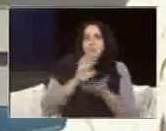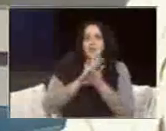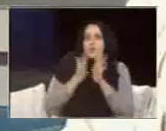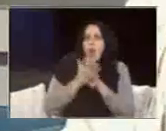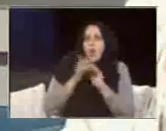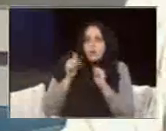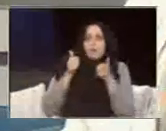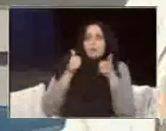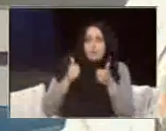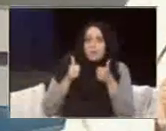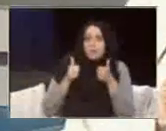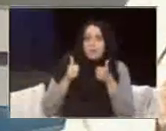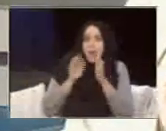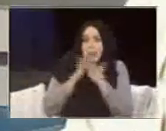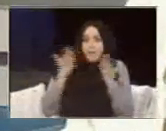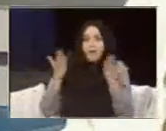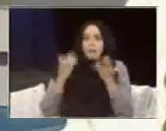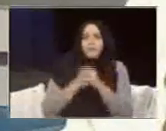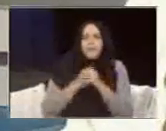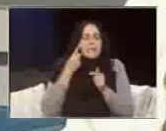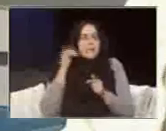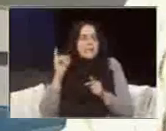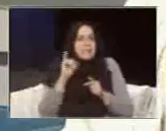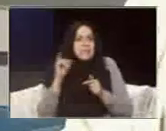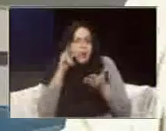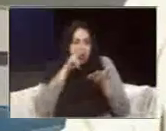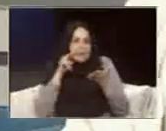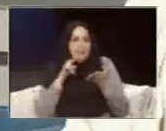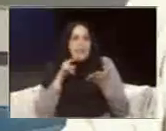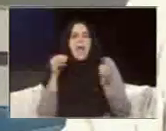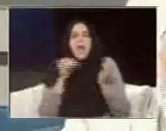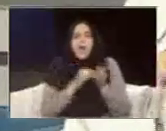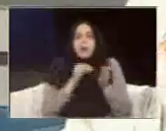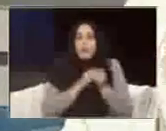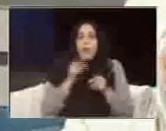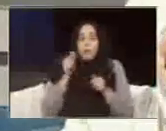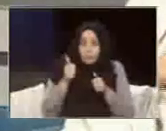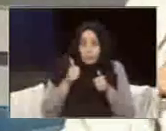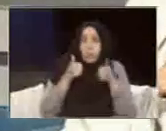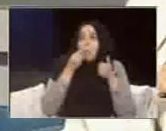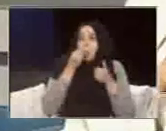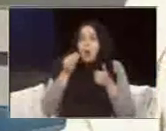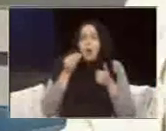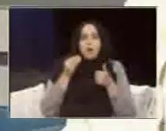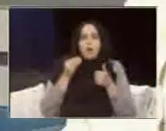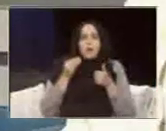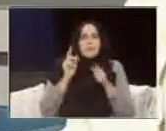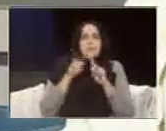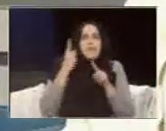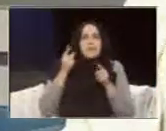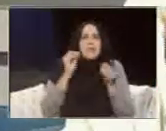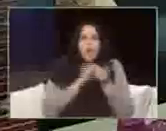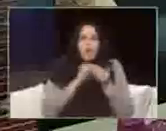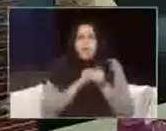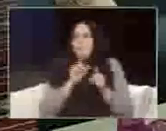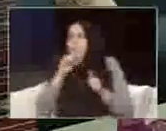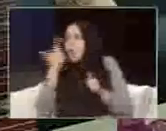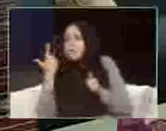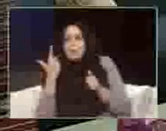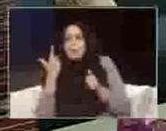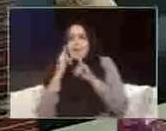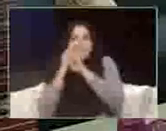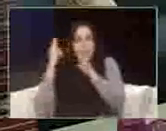الاختصاص سوسيولوج عالم اجتماع، إذا قرأت له في الاقتصاد قلت له أنه مختص في الاقتصاد، وإذا قرأت له أيضا